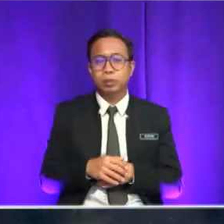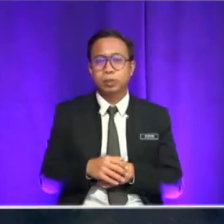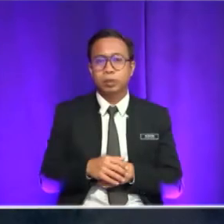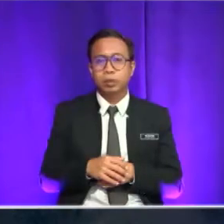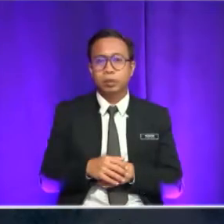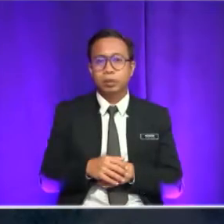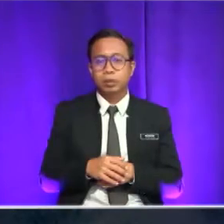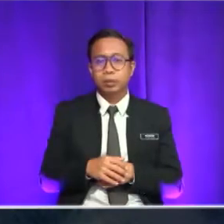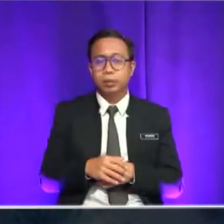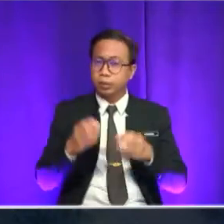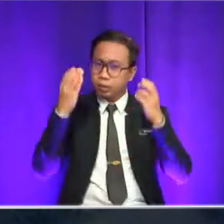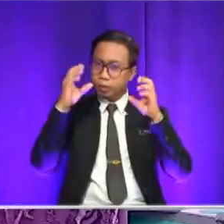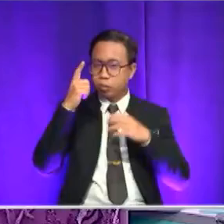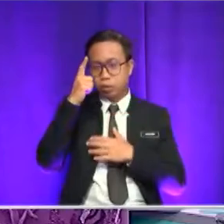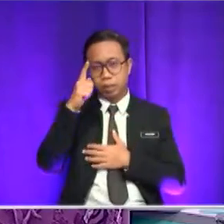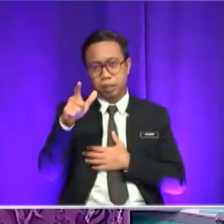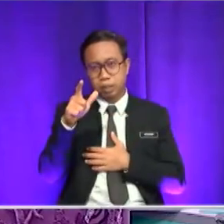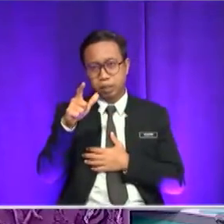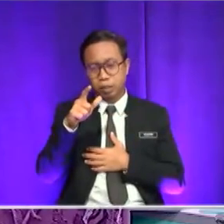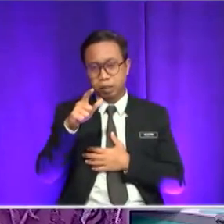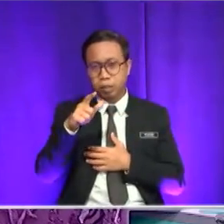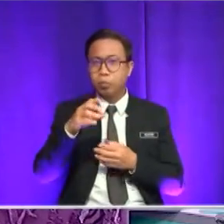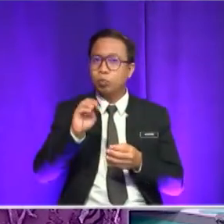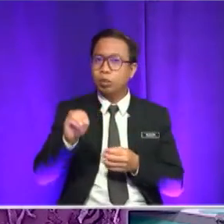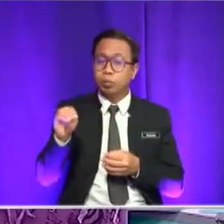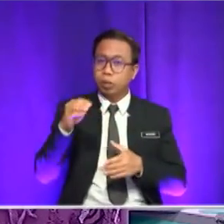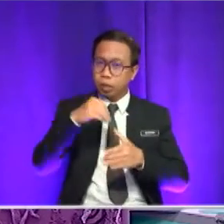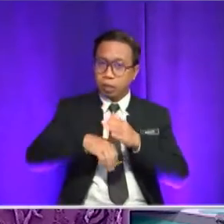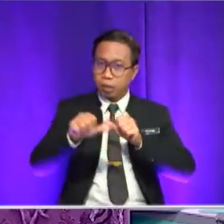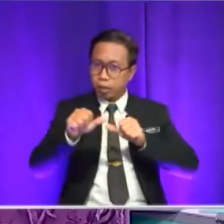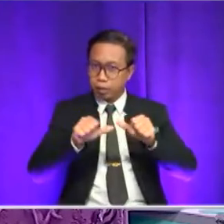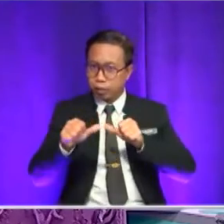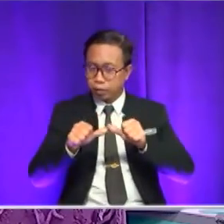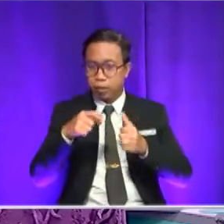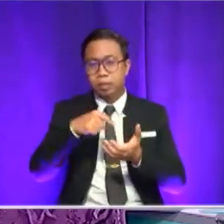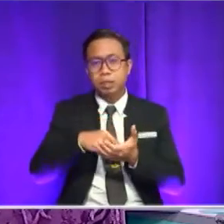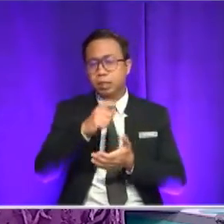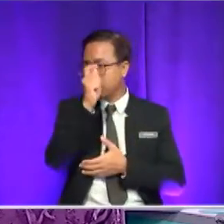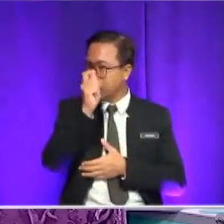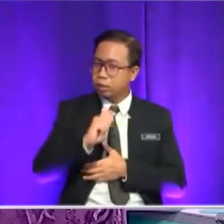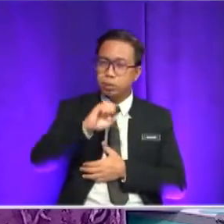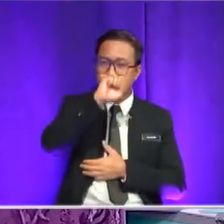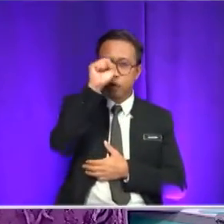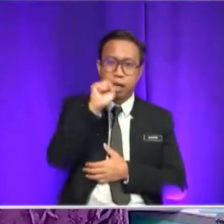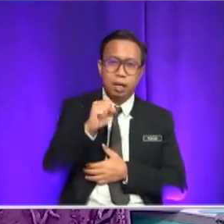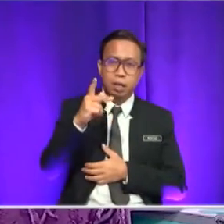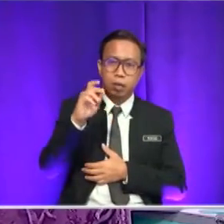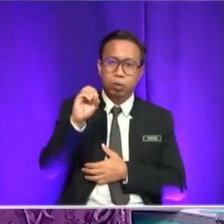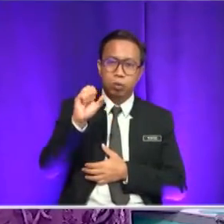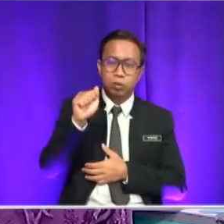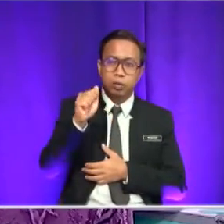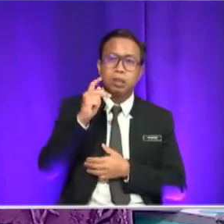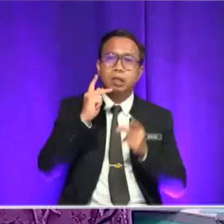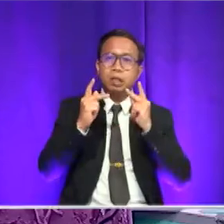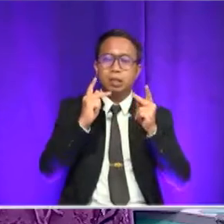cikgu melihat, ya, penglibatan murid, ya, daripada kita tanya soalan, kosakata, peribahasa,